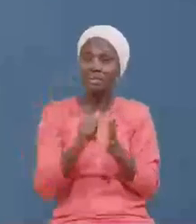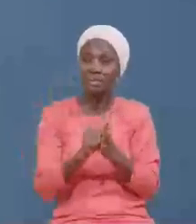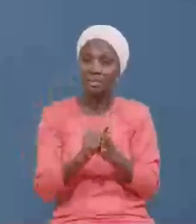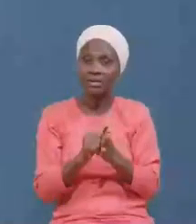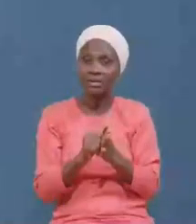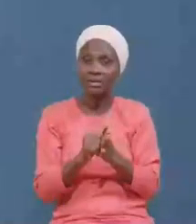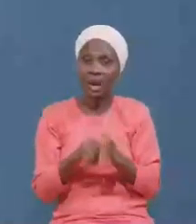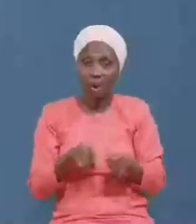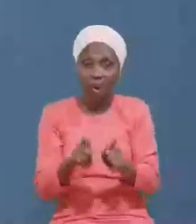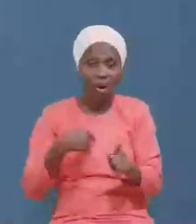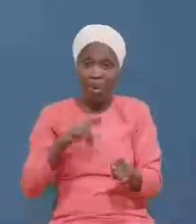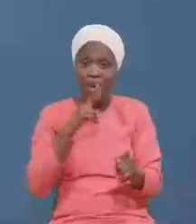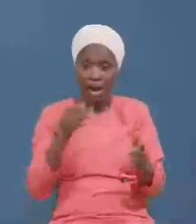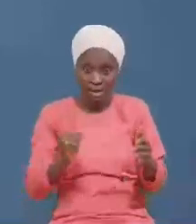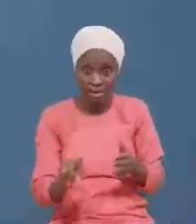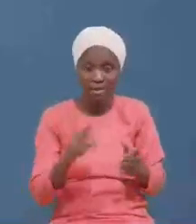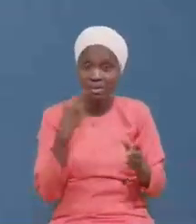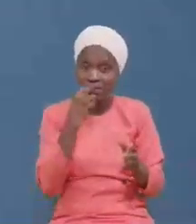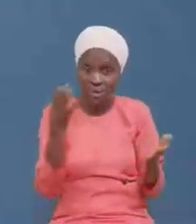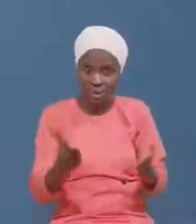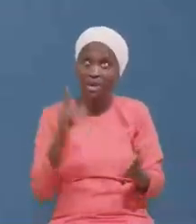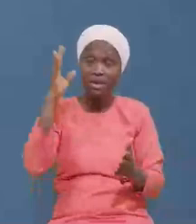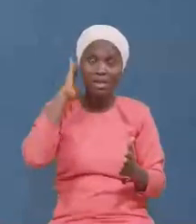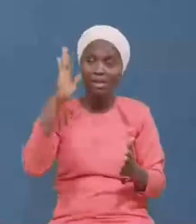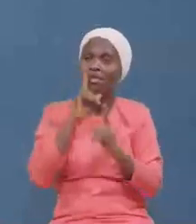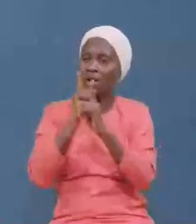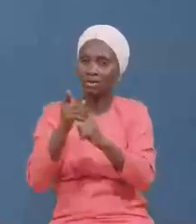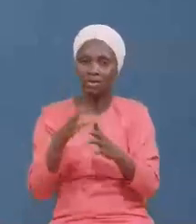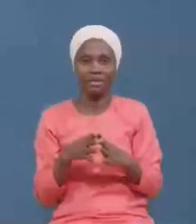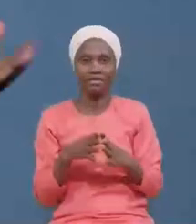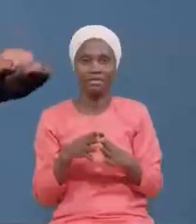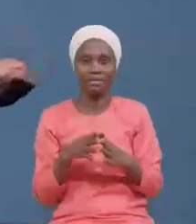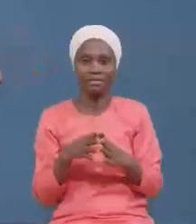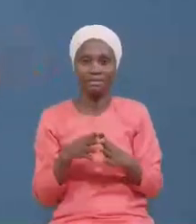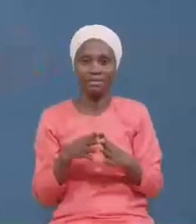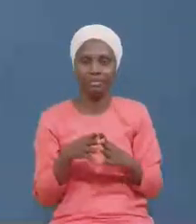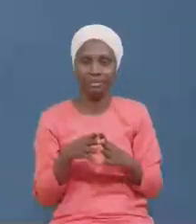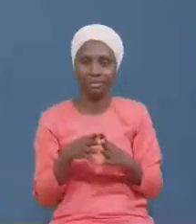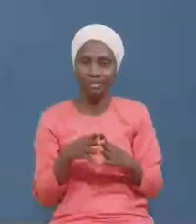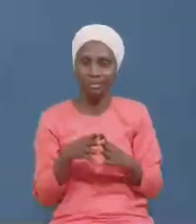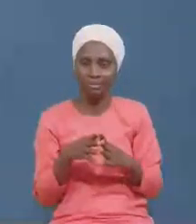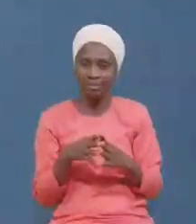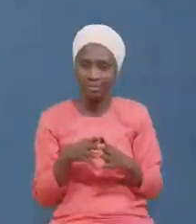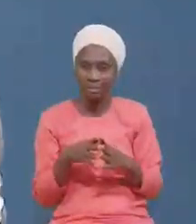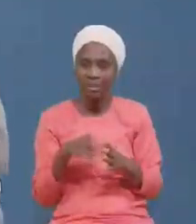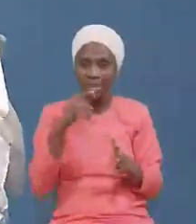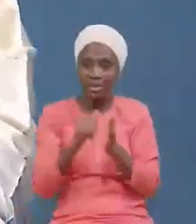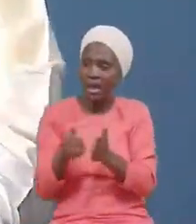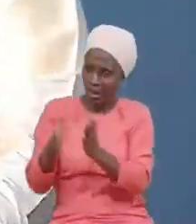et que pendant que nous parlons, il exaucera, et que demandez et vous sera